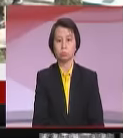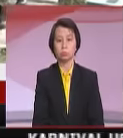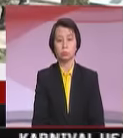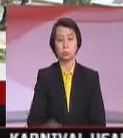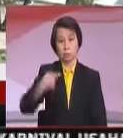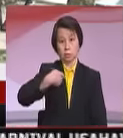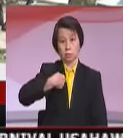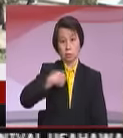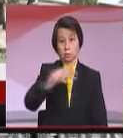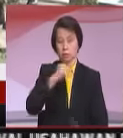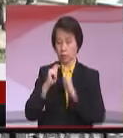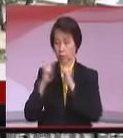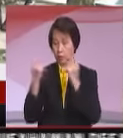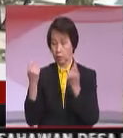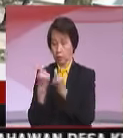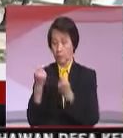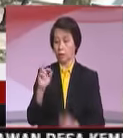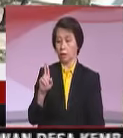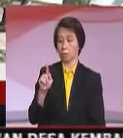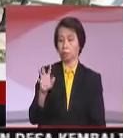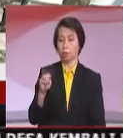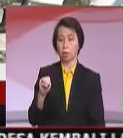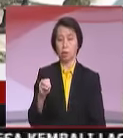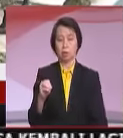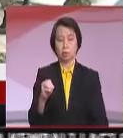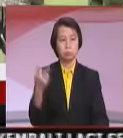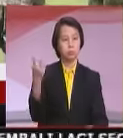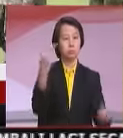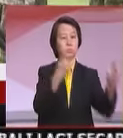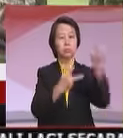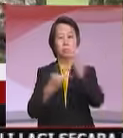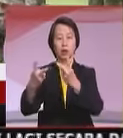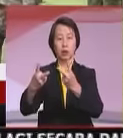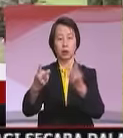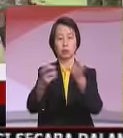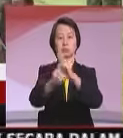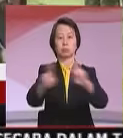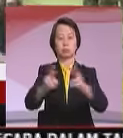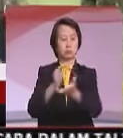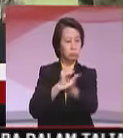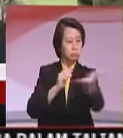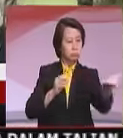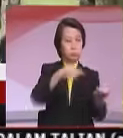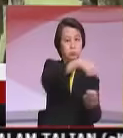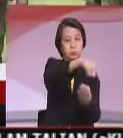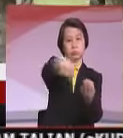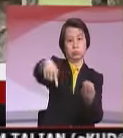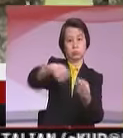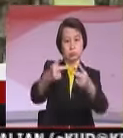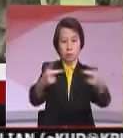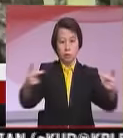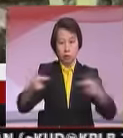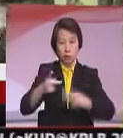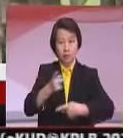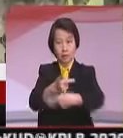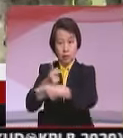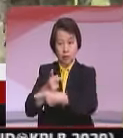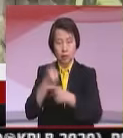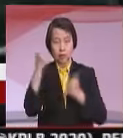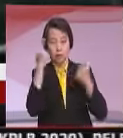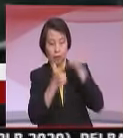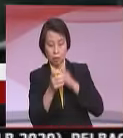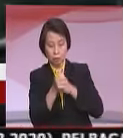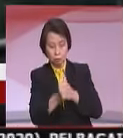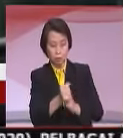Saya dan kru RTM berkesempatan melawat dan meninjau kesiapsiagaan sekitar kawasan kawalan. Lawatan